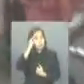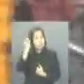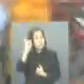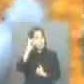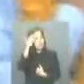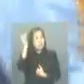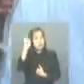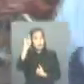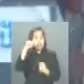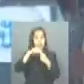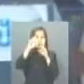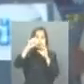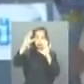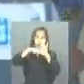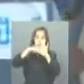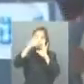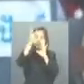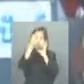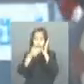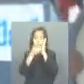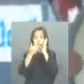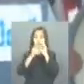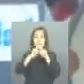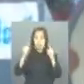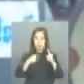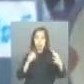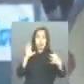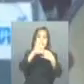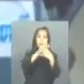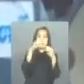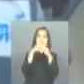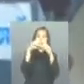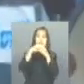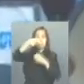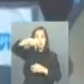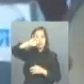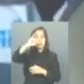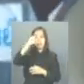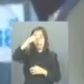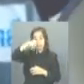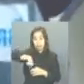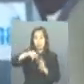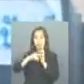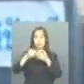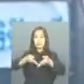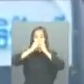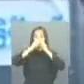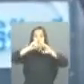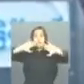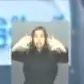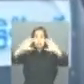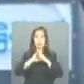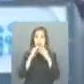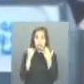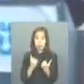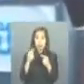แต่ยืนยันตามคณะกรรมการพรรคที่จะจับคั่วกับพรรคภูมิใจไทยจัดตั้งรัฐบาลขณะที่นายอลงกรณ์พลบุตรก็ไปช่วย